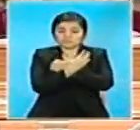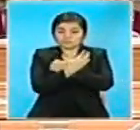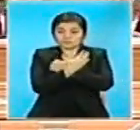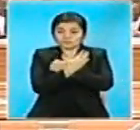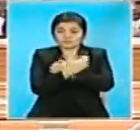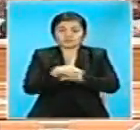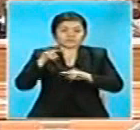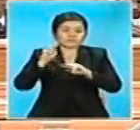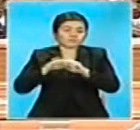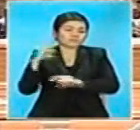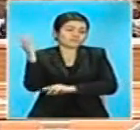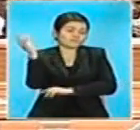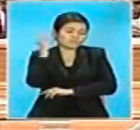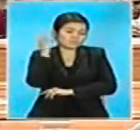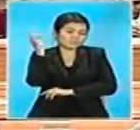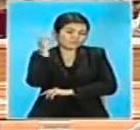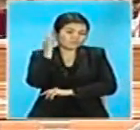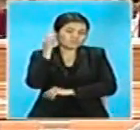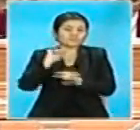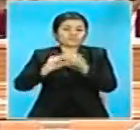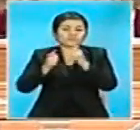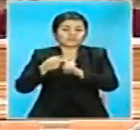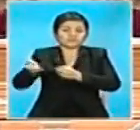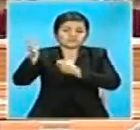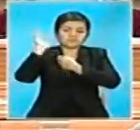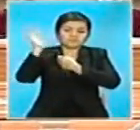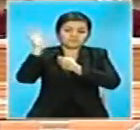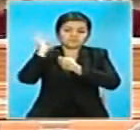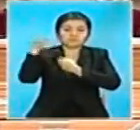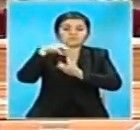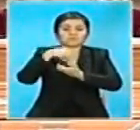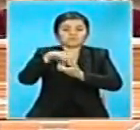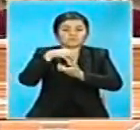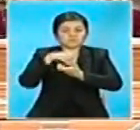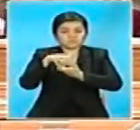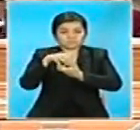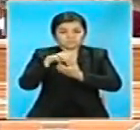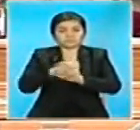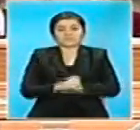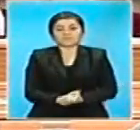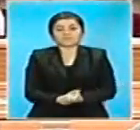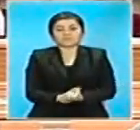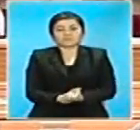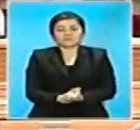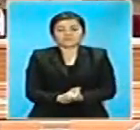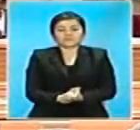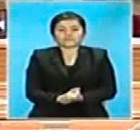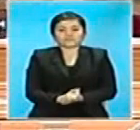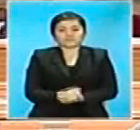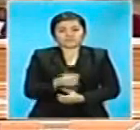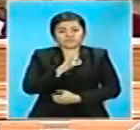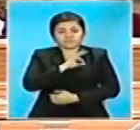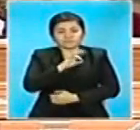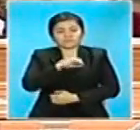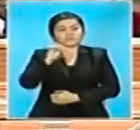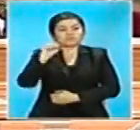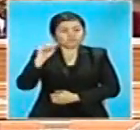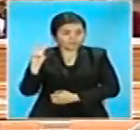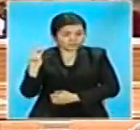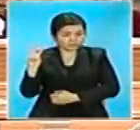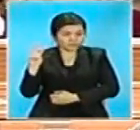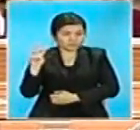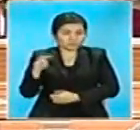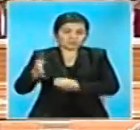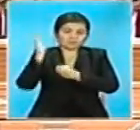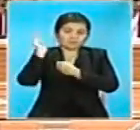นั่งฟังเพื่อนสมาชิกนะครับไม่ว่าจะเป็นท่านสมาชิกวุฒิสภา